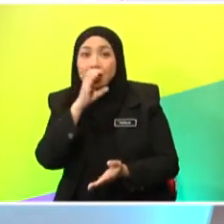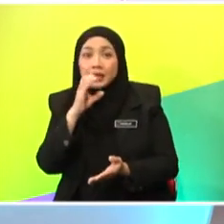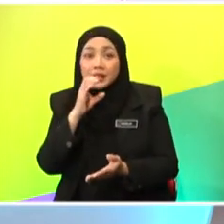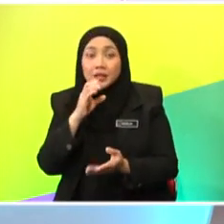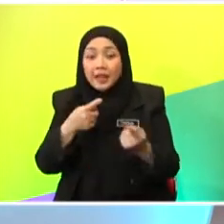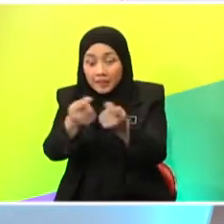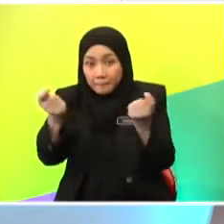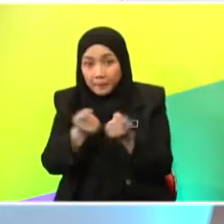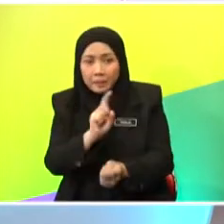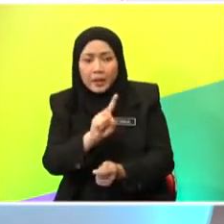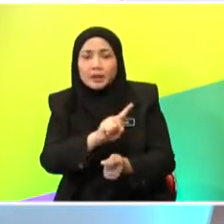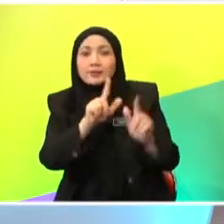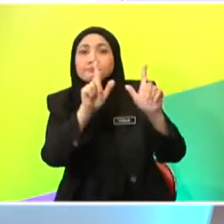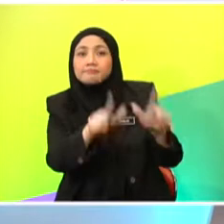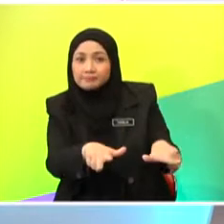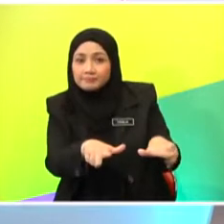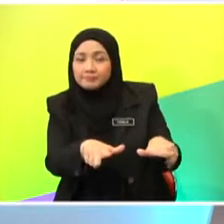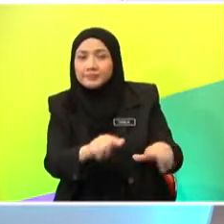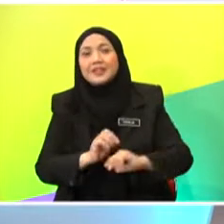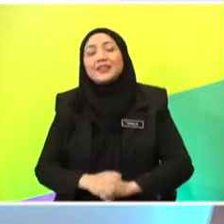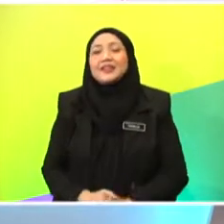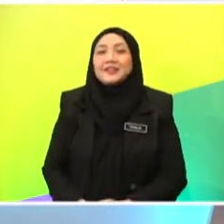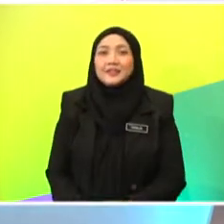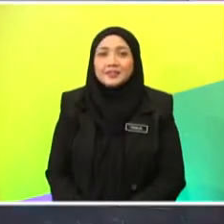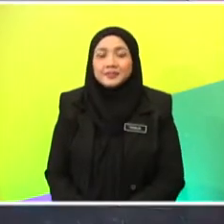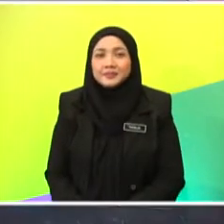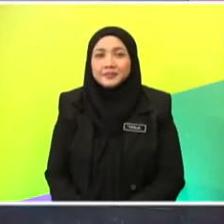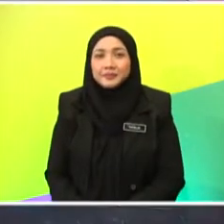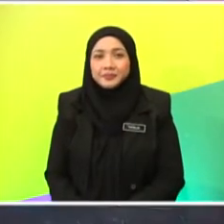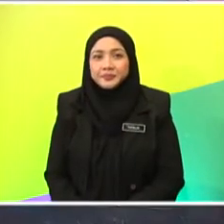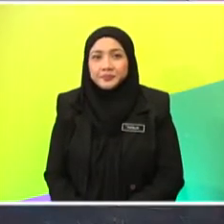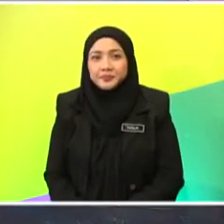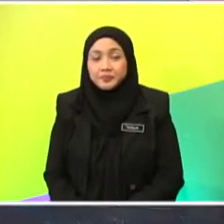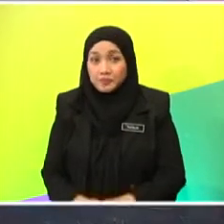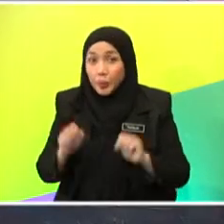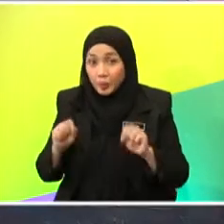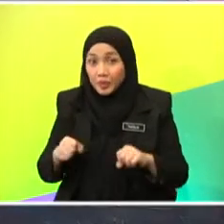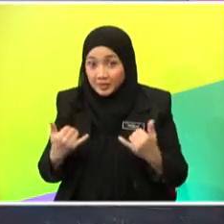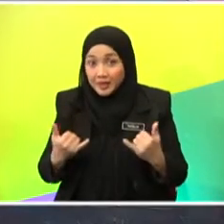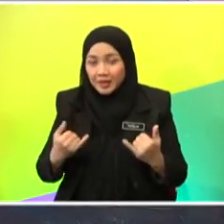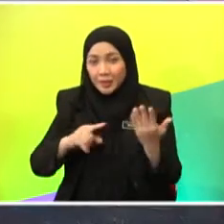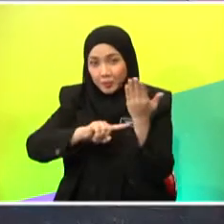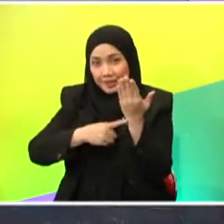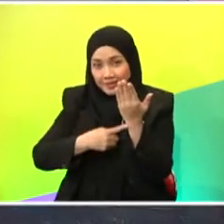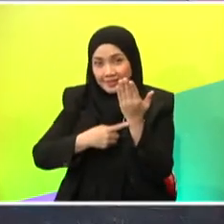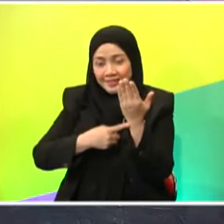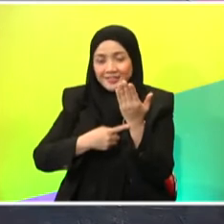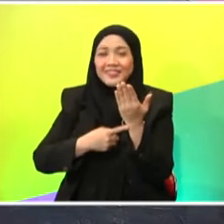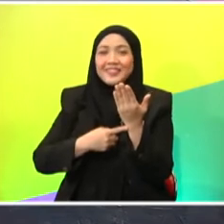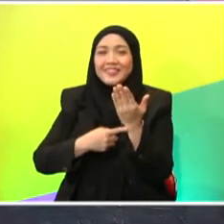Bende tu datang ataupun berasal oke oke boleh ketemu like Hutabarat Sai